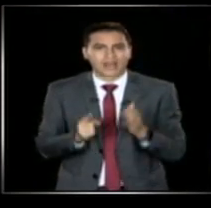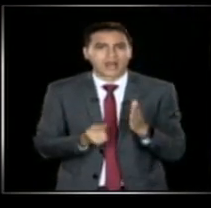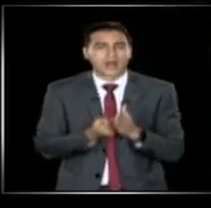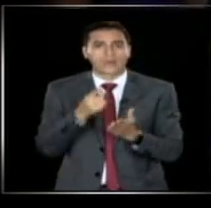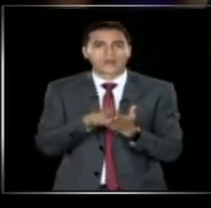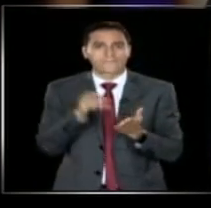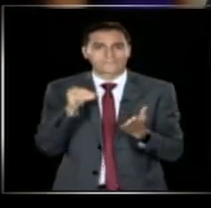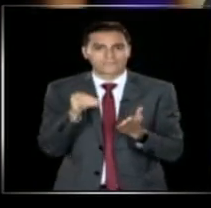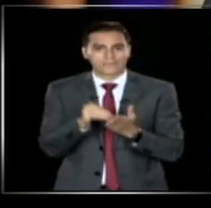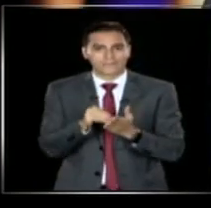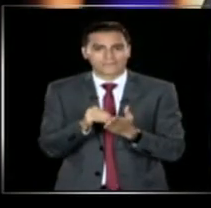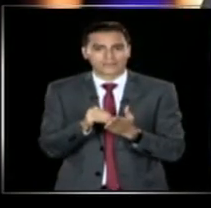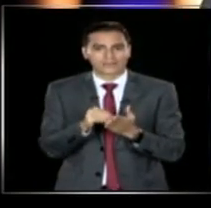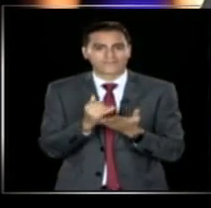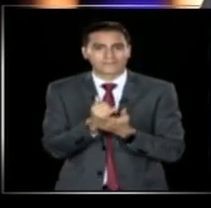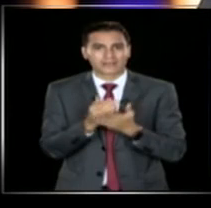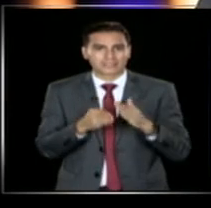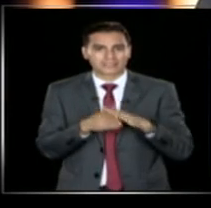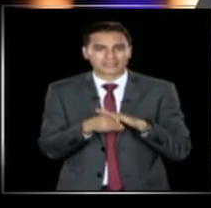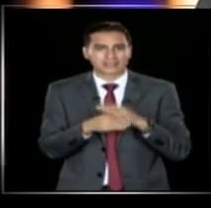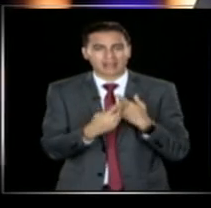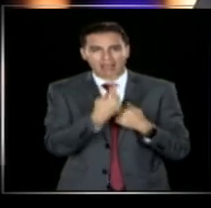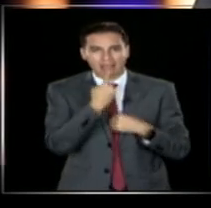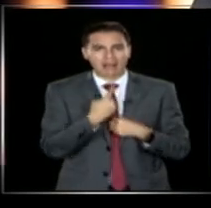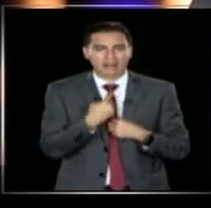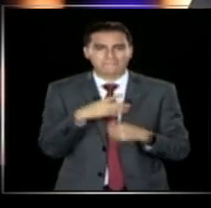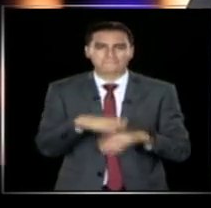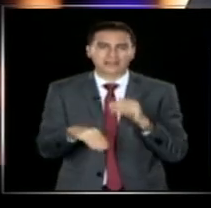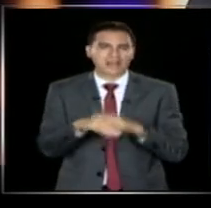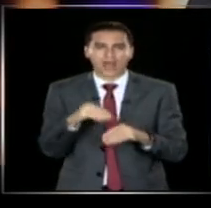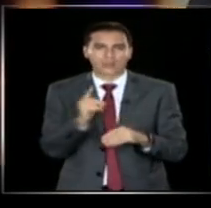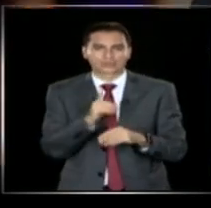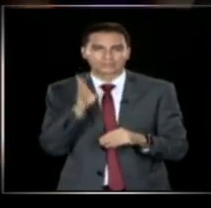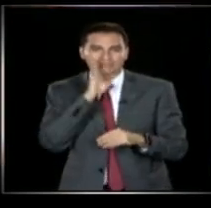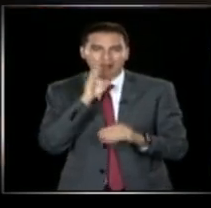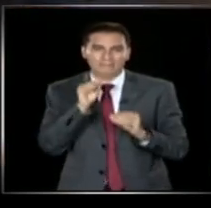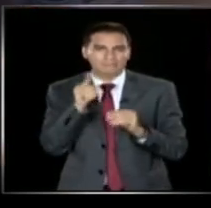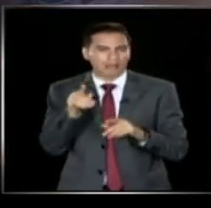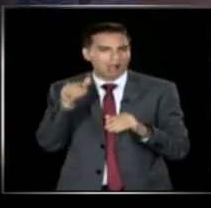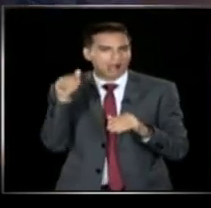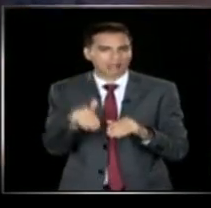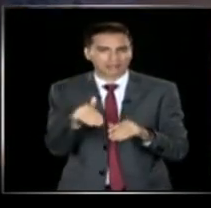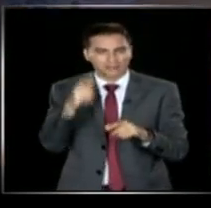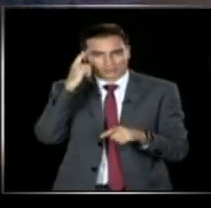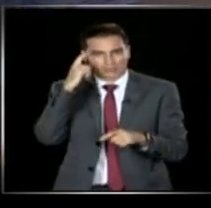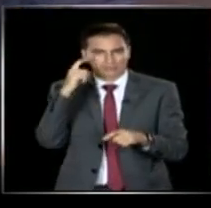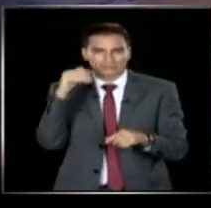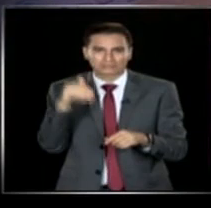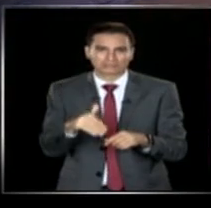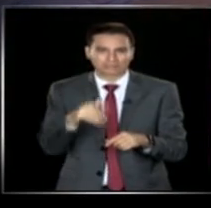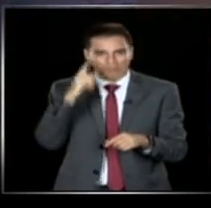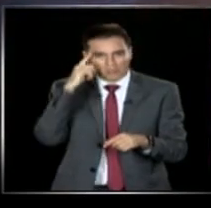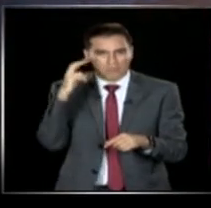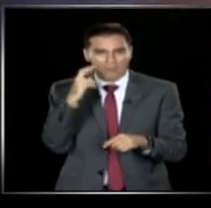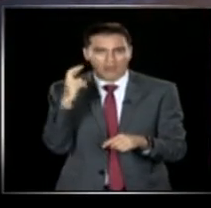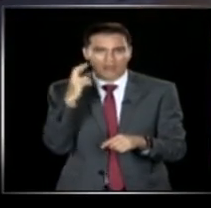اول ما ابتدينا خلص في دخول سن المدرسه قالوا لنا ما تحاولوش، هو مش هينفع في التعليم. يعني اول ما